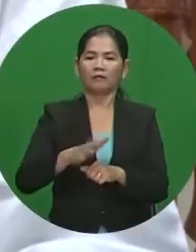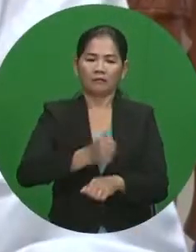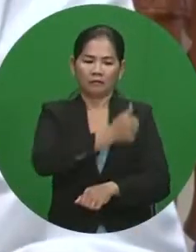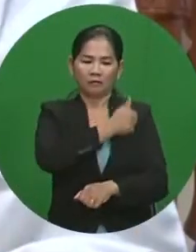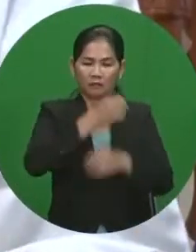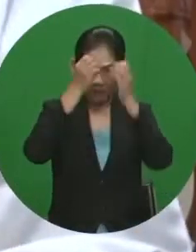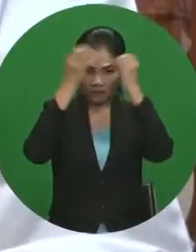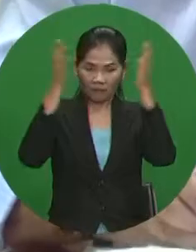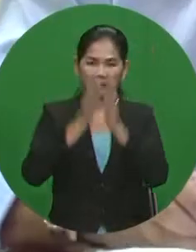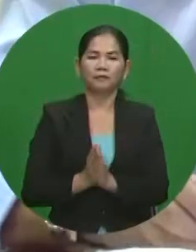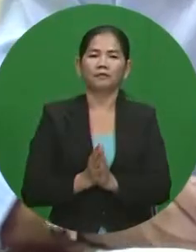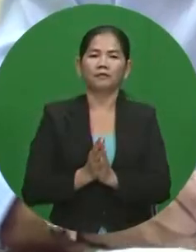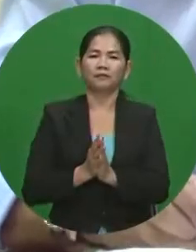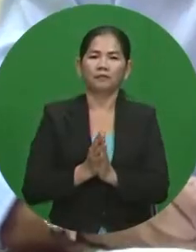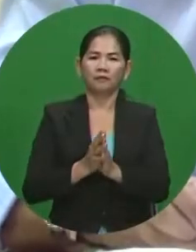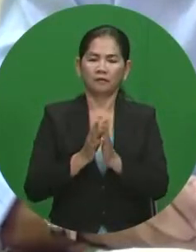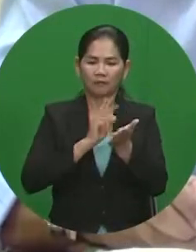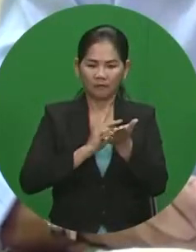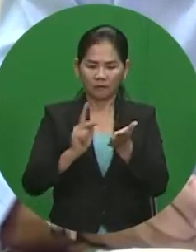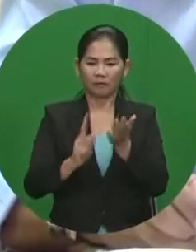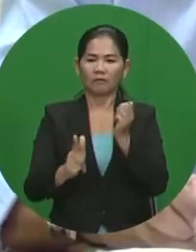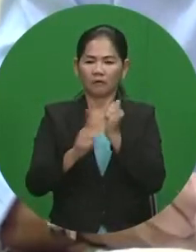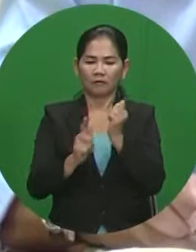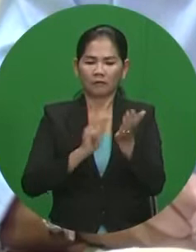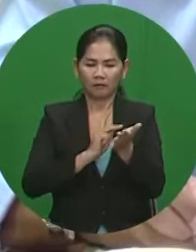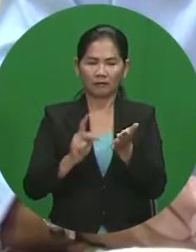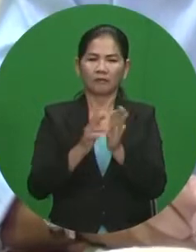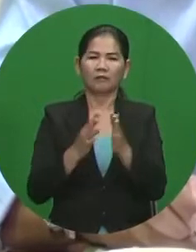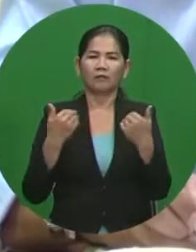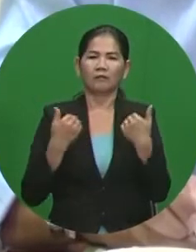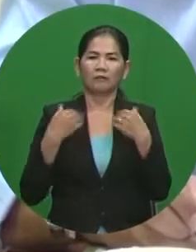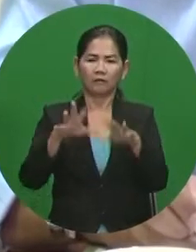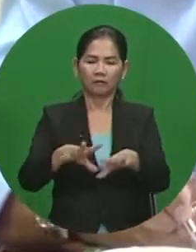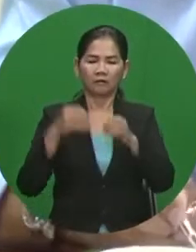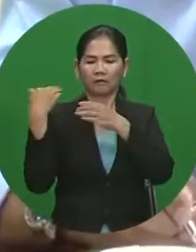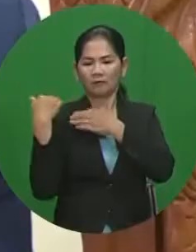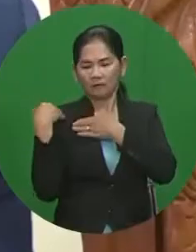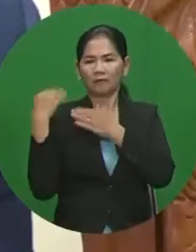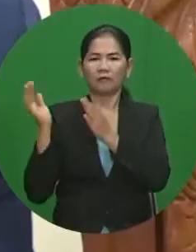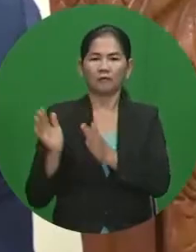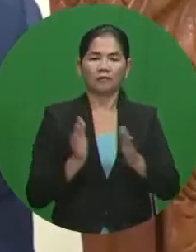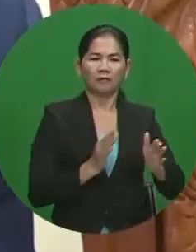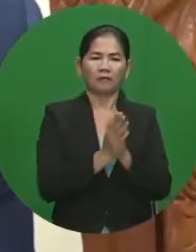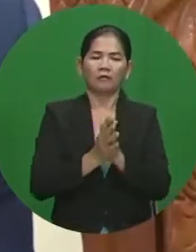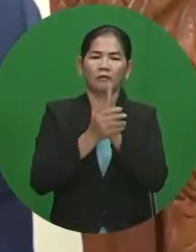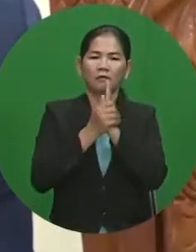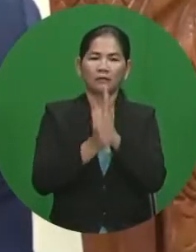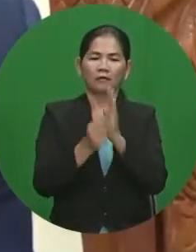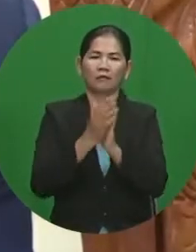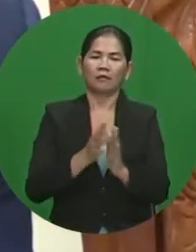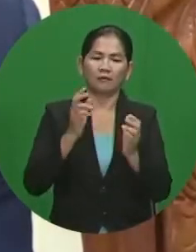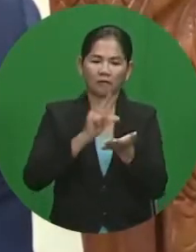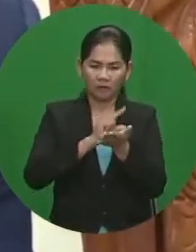ងព័ត៌មានជារដ្ឋលេខាធិការអនុរដ្ឋលេខាធិការដែលទទួលបន្ទុកតាមផ្នែកនិងជំនាញនីមួយៗបាន